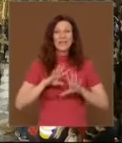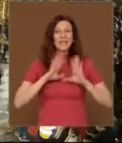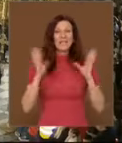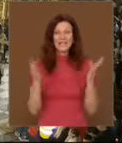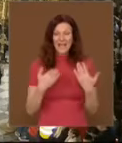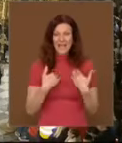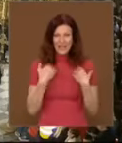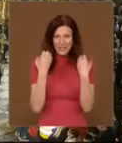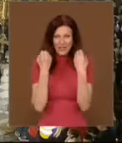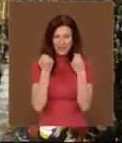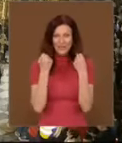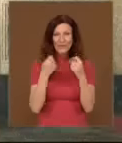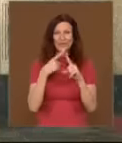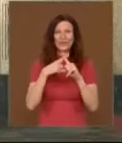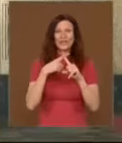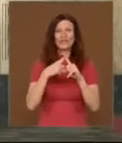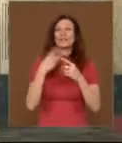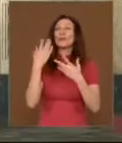живот наш Христу Богу